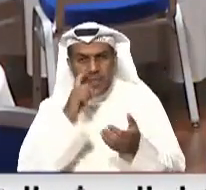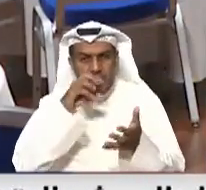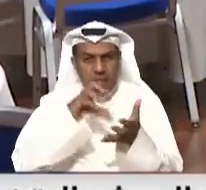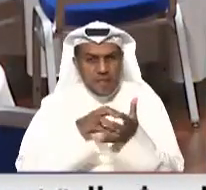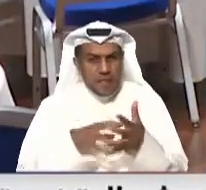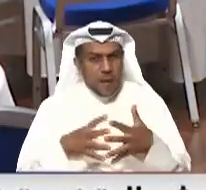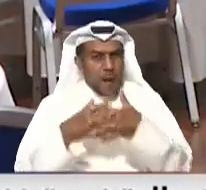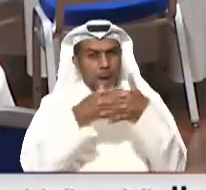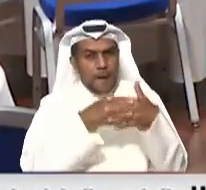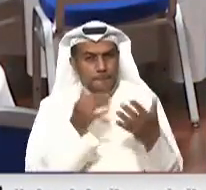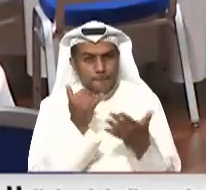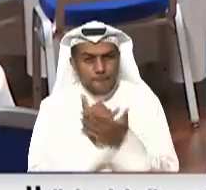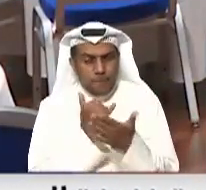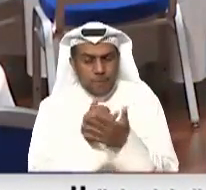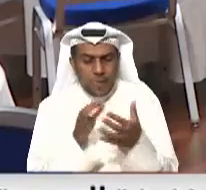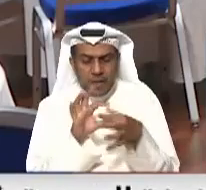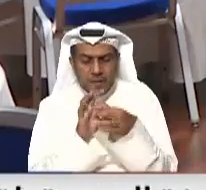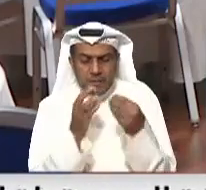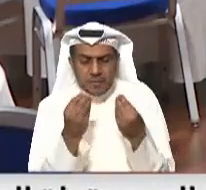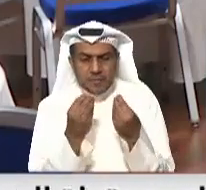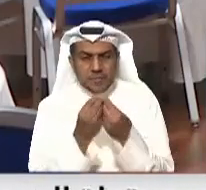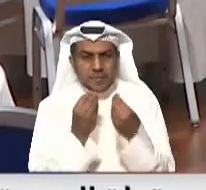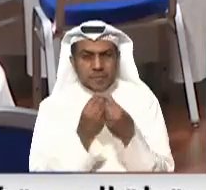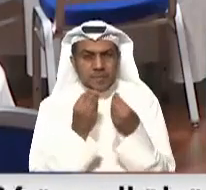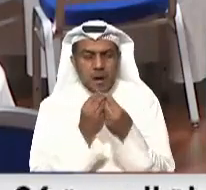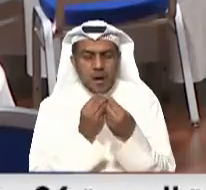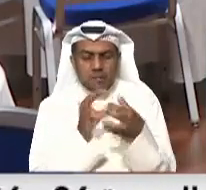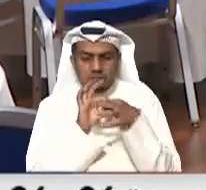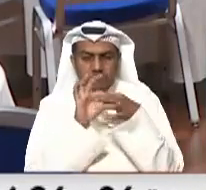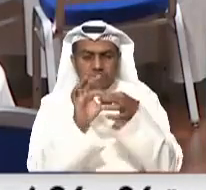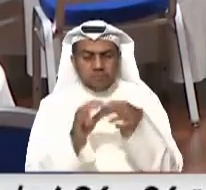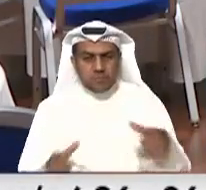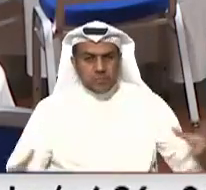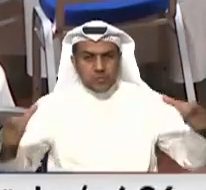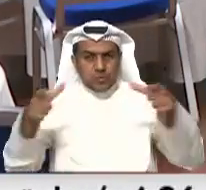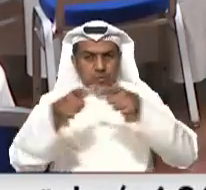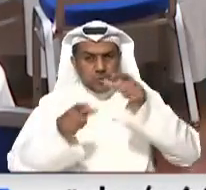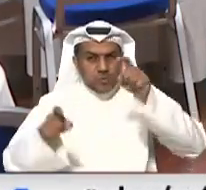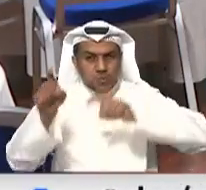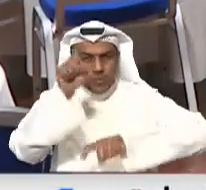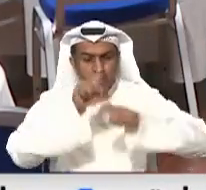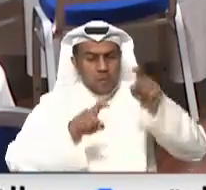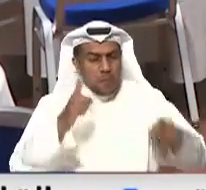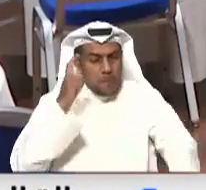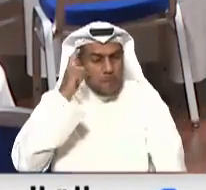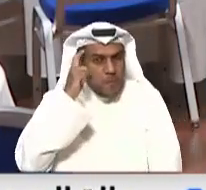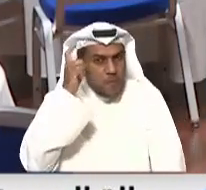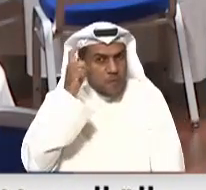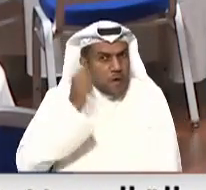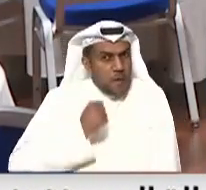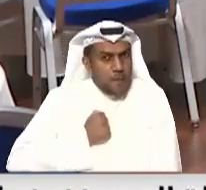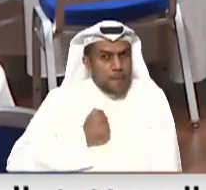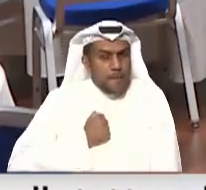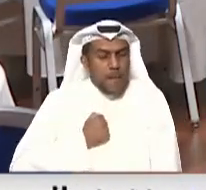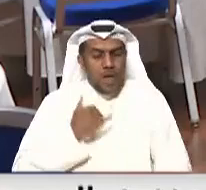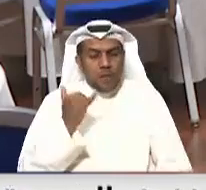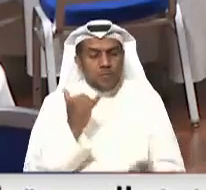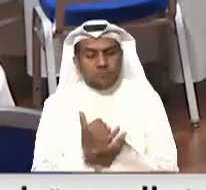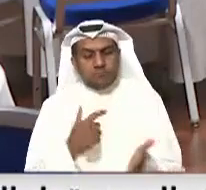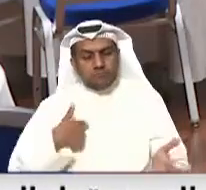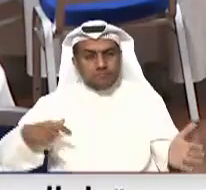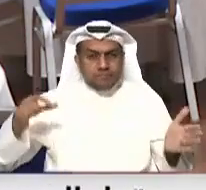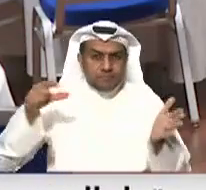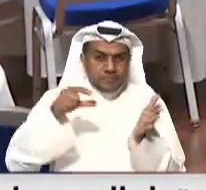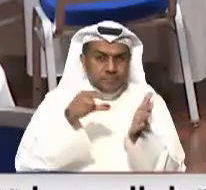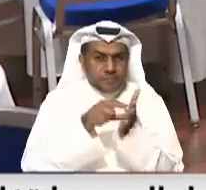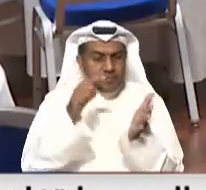أمريكا، ريونيون مالهم، اجتمعنا على الملكية الفكرية، شنو أنواع الملكية الفكرية، شلون تحمي فكرتك. طبعا احنا مثل ما لما احنا نقول